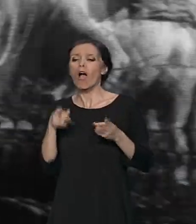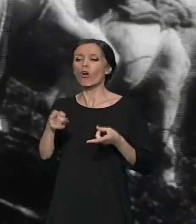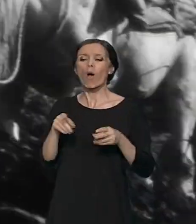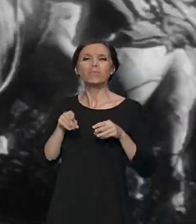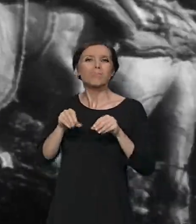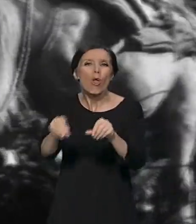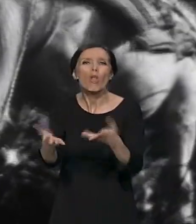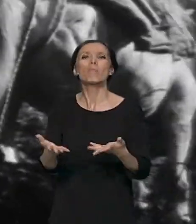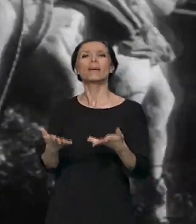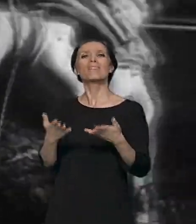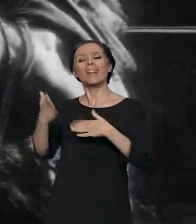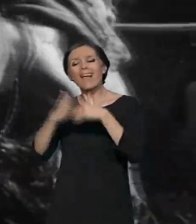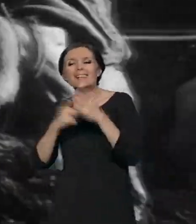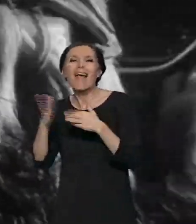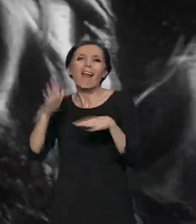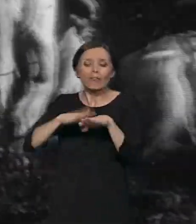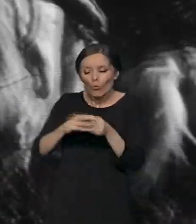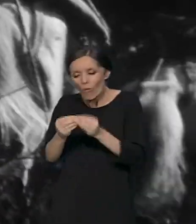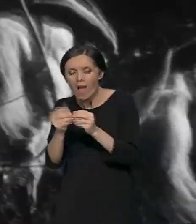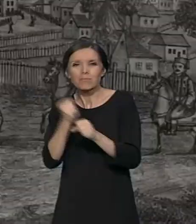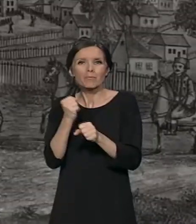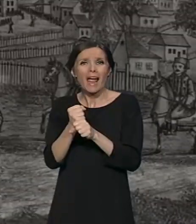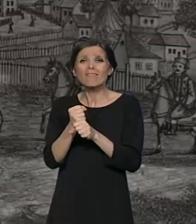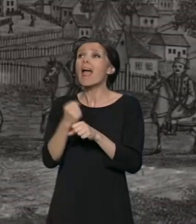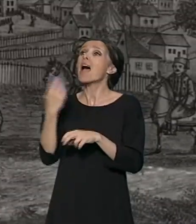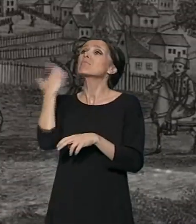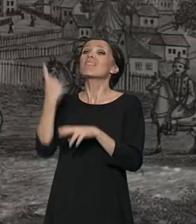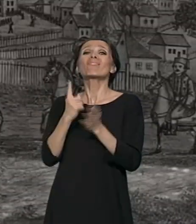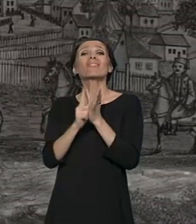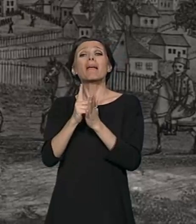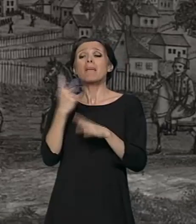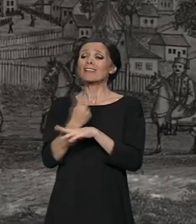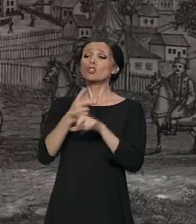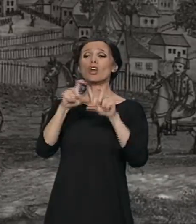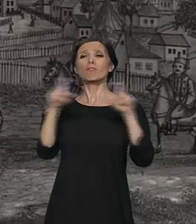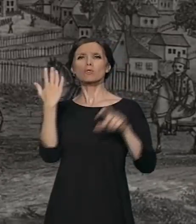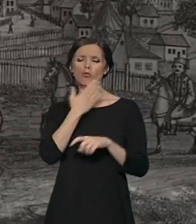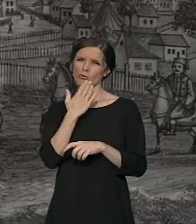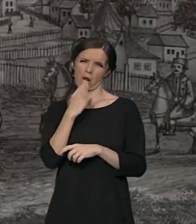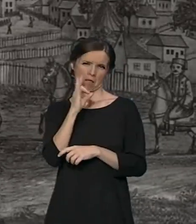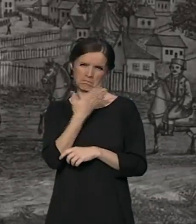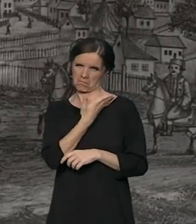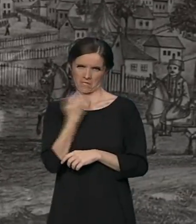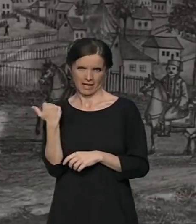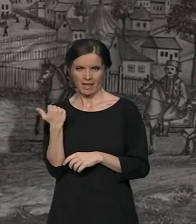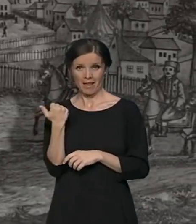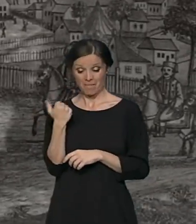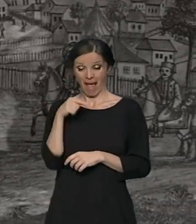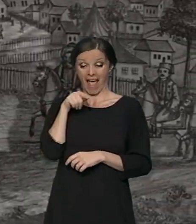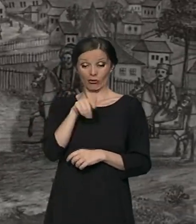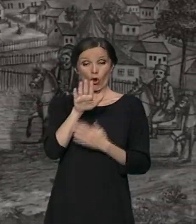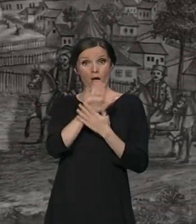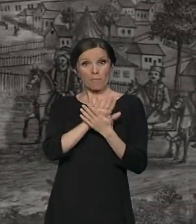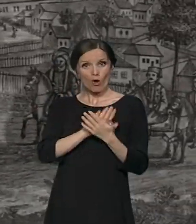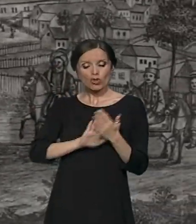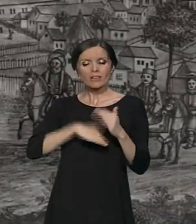opstanka. Državnih ustanova i škola nema. To je slika socijalne baze sa koje je Srbija